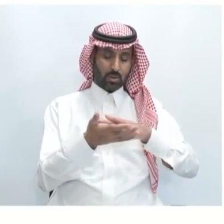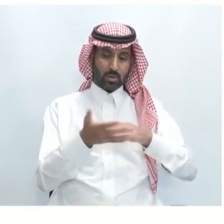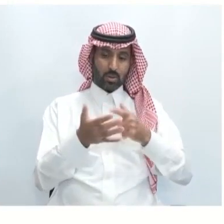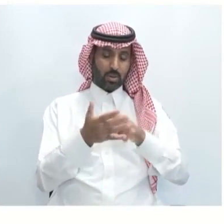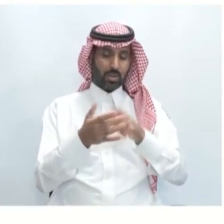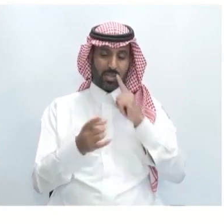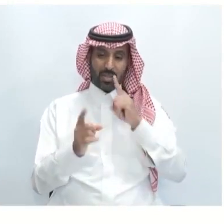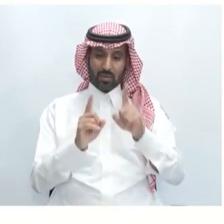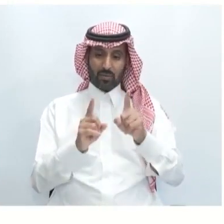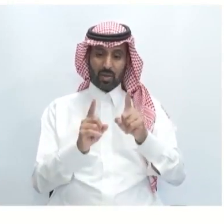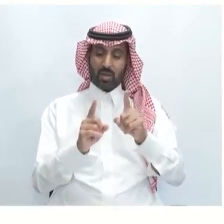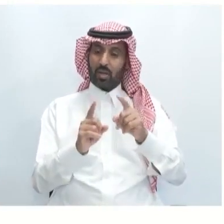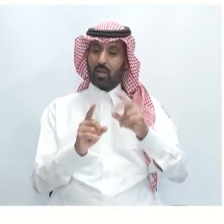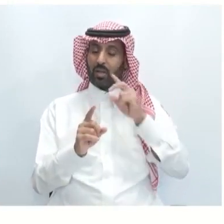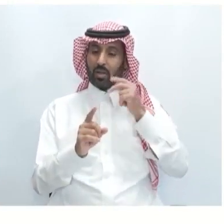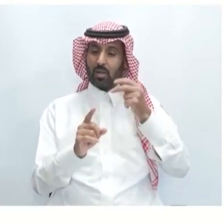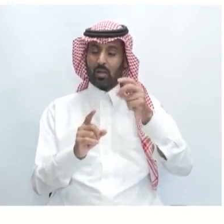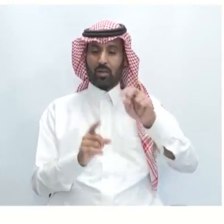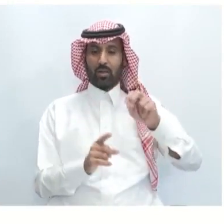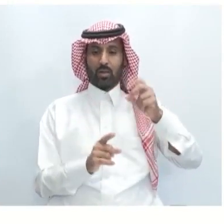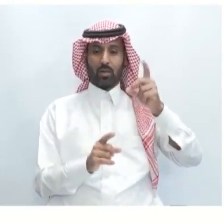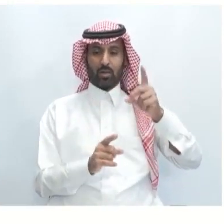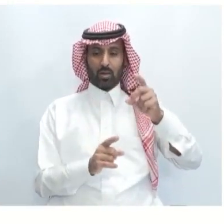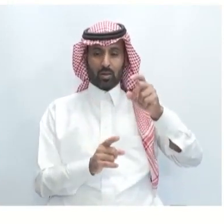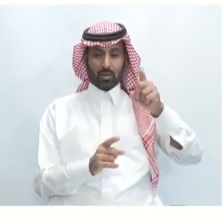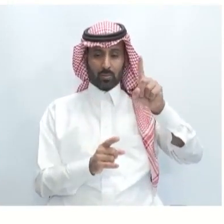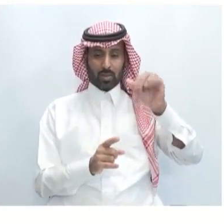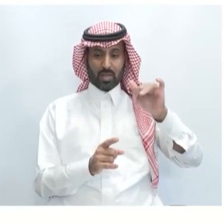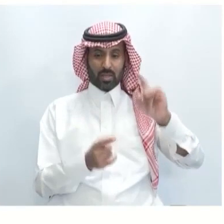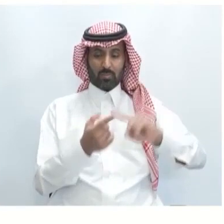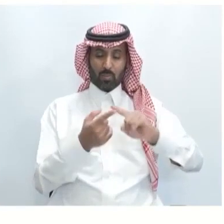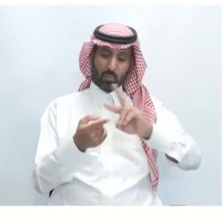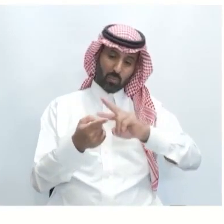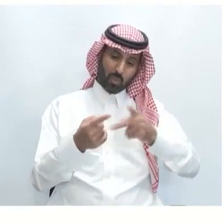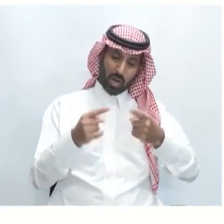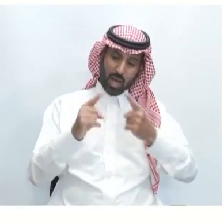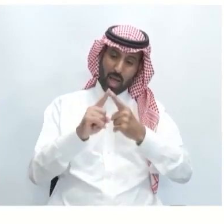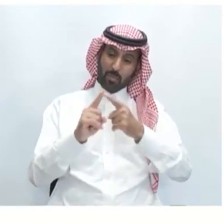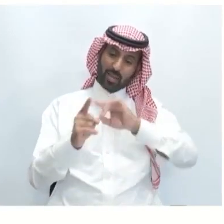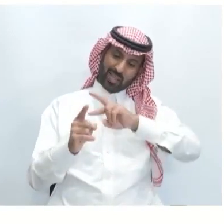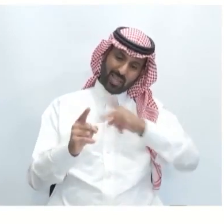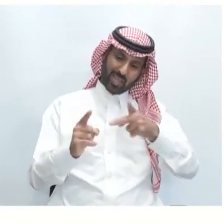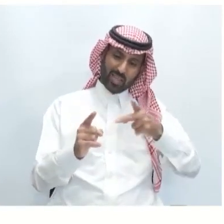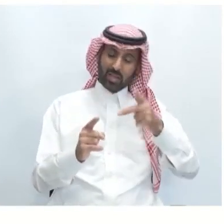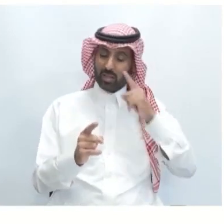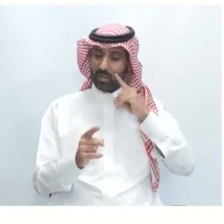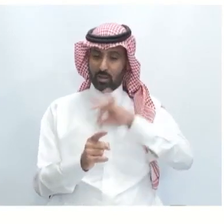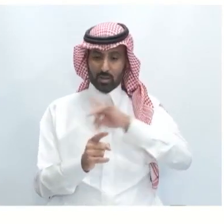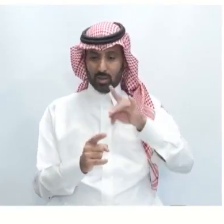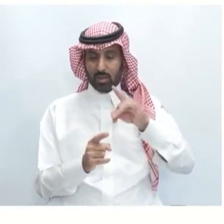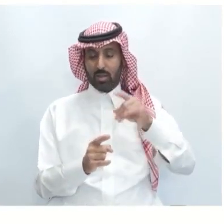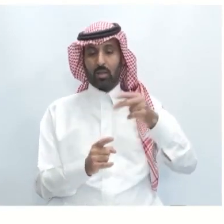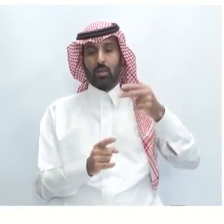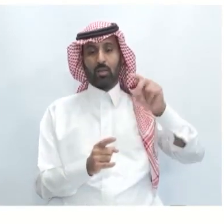مقابل قطبي مثل الغير القطبي مثل الجلايسين الفالين الفينيل الينين القطبي هو السيرين الكريستالين الجلوتامين والليسين